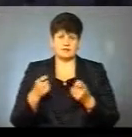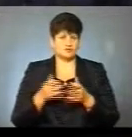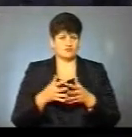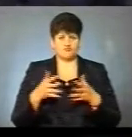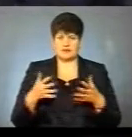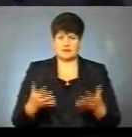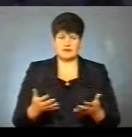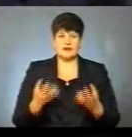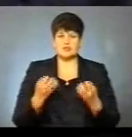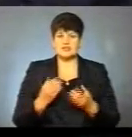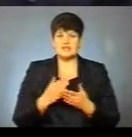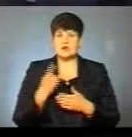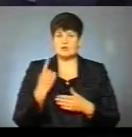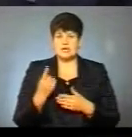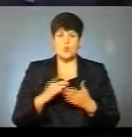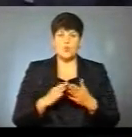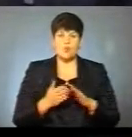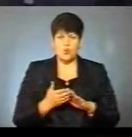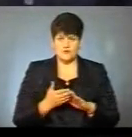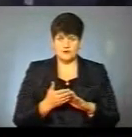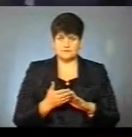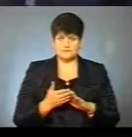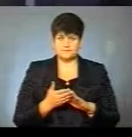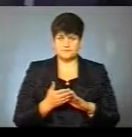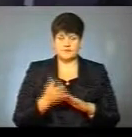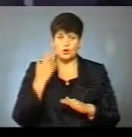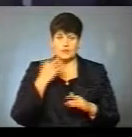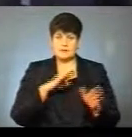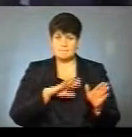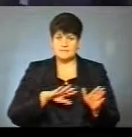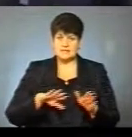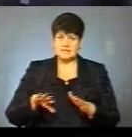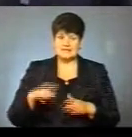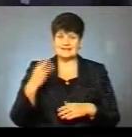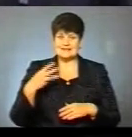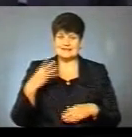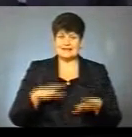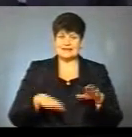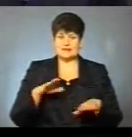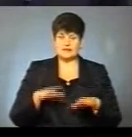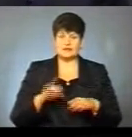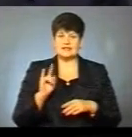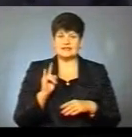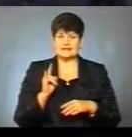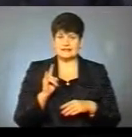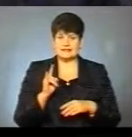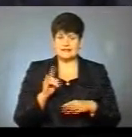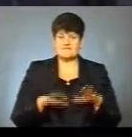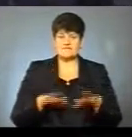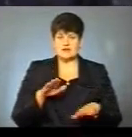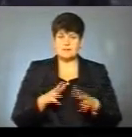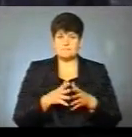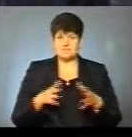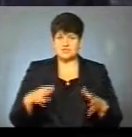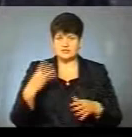завеликі, а ще є одна умова, коли після 30 кілограм, коли дитина важитиме